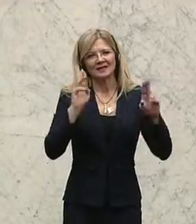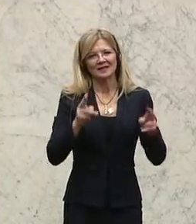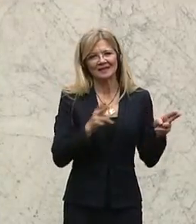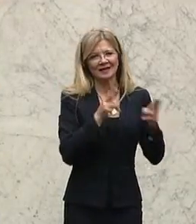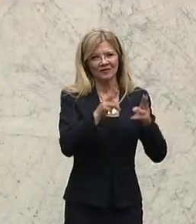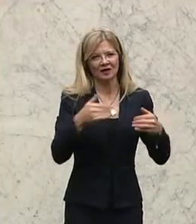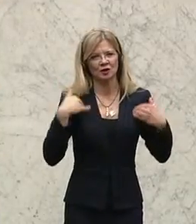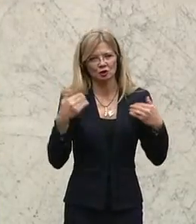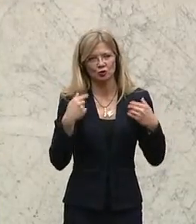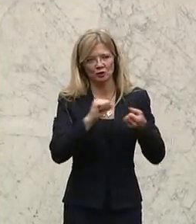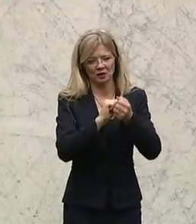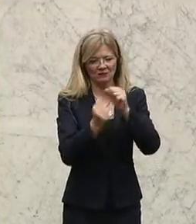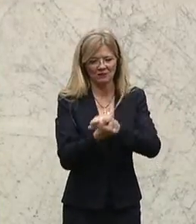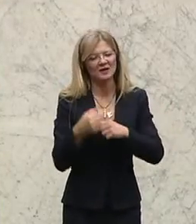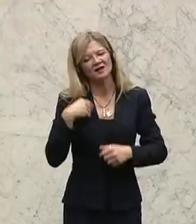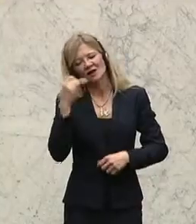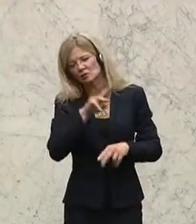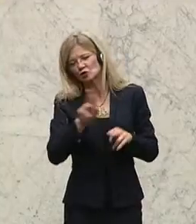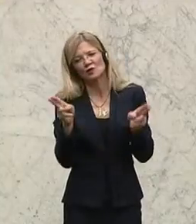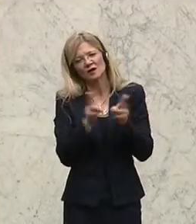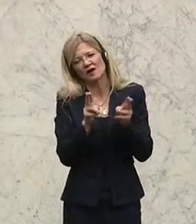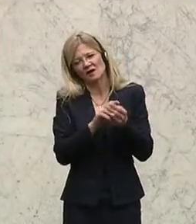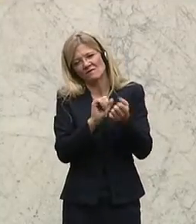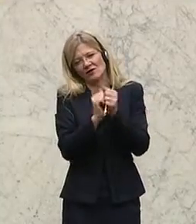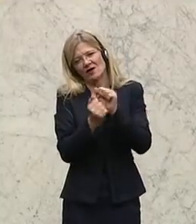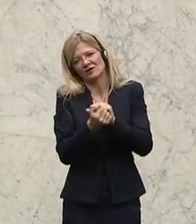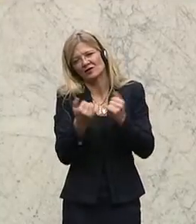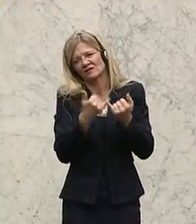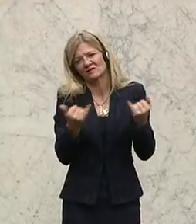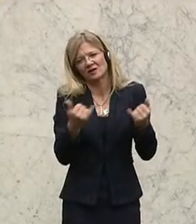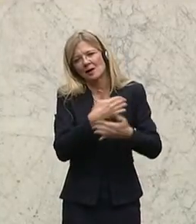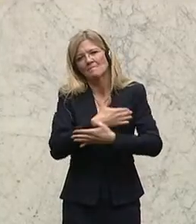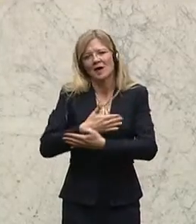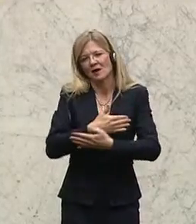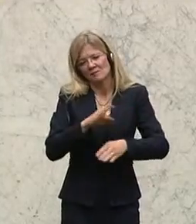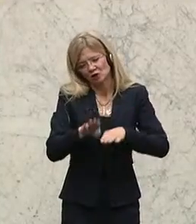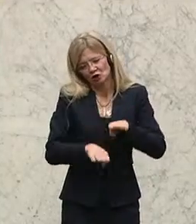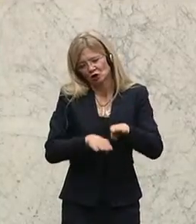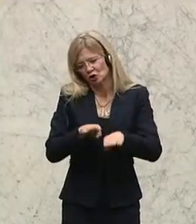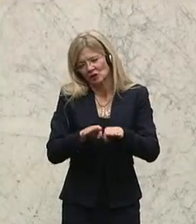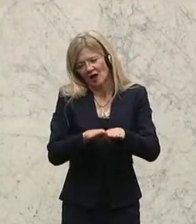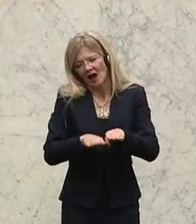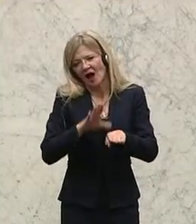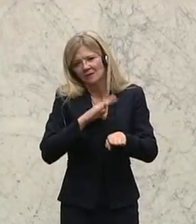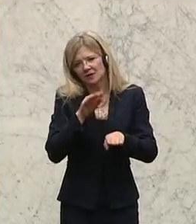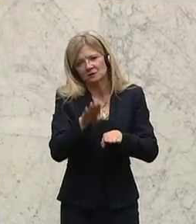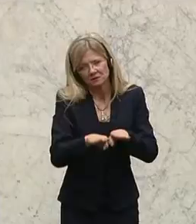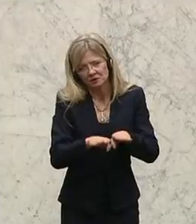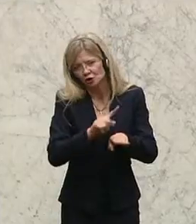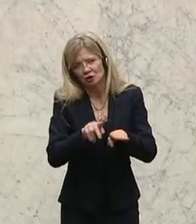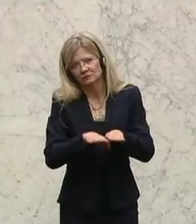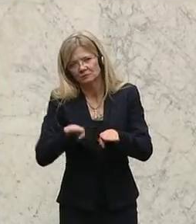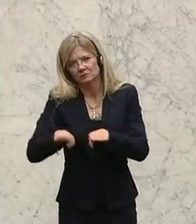dass das eine maximal kleinteilige Veränderung ist, die hier mich an Babyschritte erinnert, die seitwärts gehen und schon gar kein großer